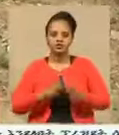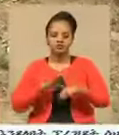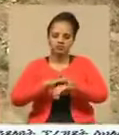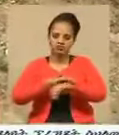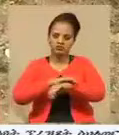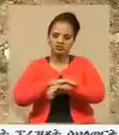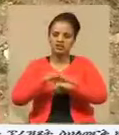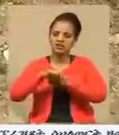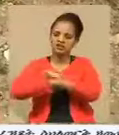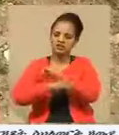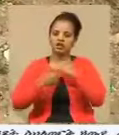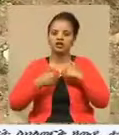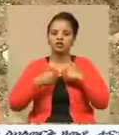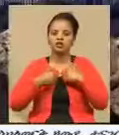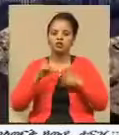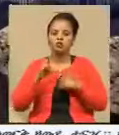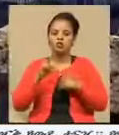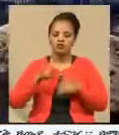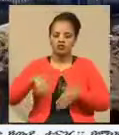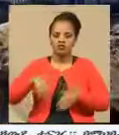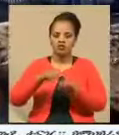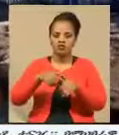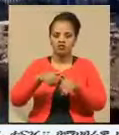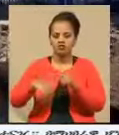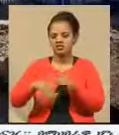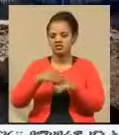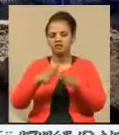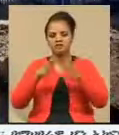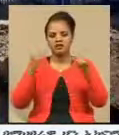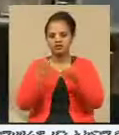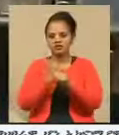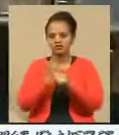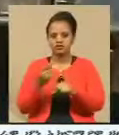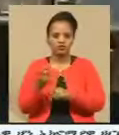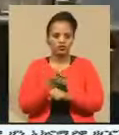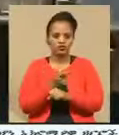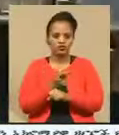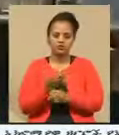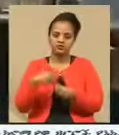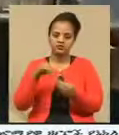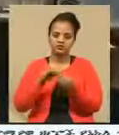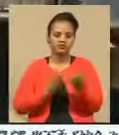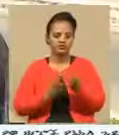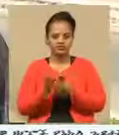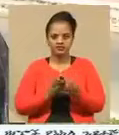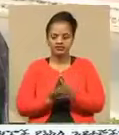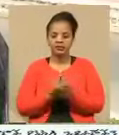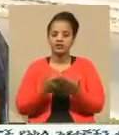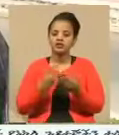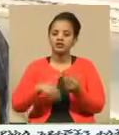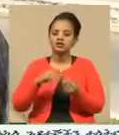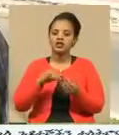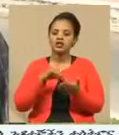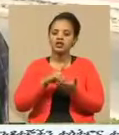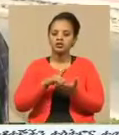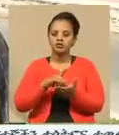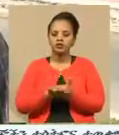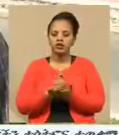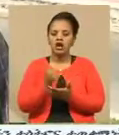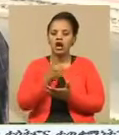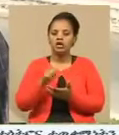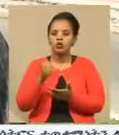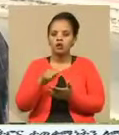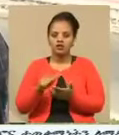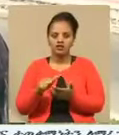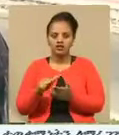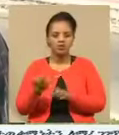በመጠገን ጥልቀት ያላቸውን የጎርፍ መውረጃ ቦዮችን በመሸፈን ሰፊ ስራ እየተሰራ መሆኑንም አክለው ተናግረዋል። ከዚህ በተጨማሪ ከተማውን አረንጓዴ ማድረግ፣